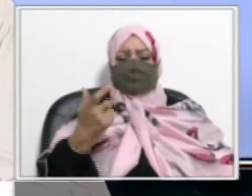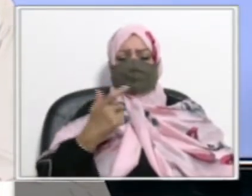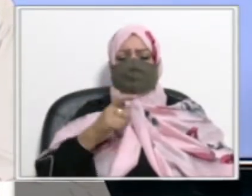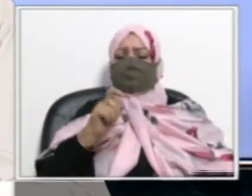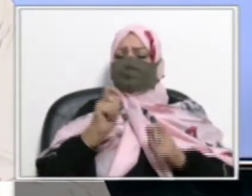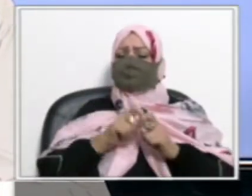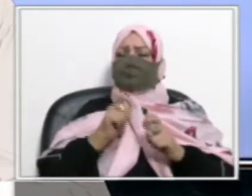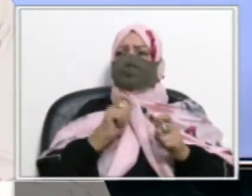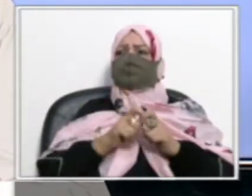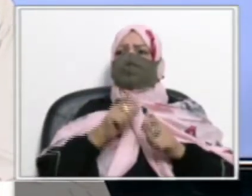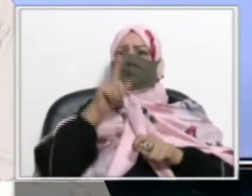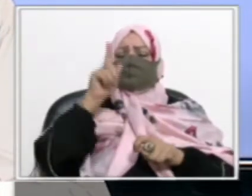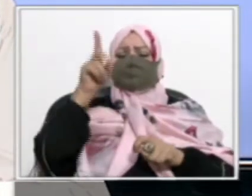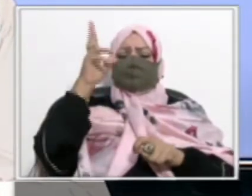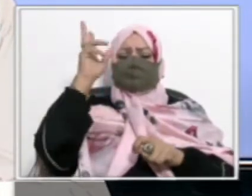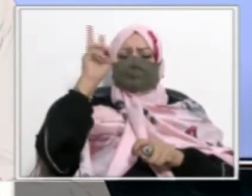ربك؟